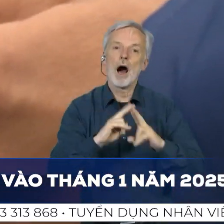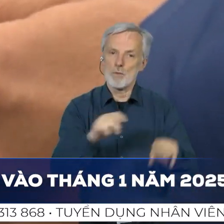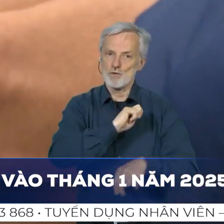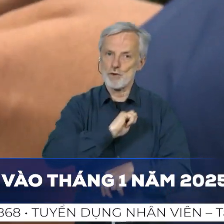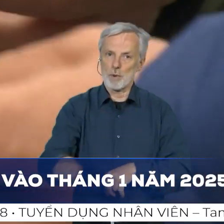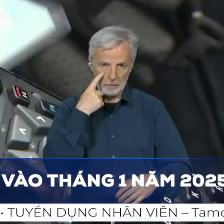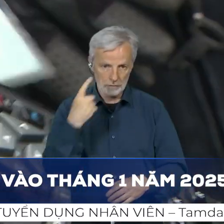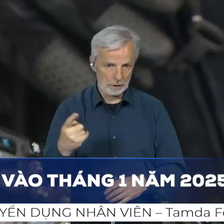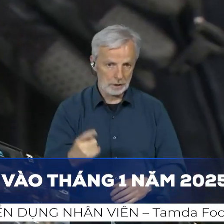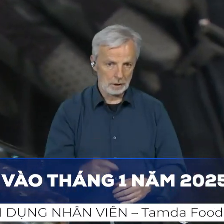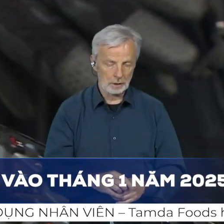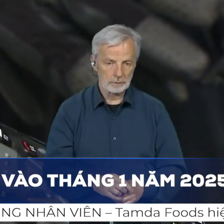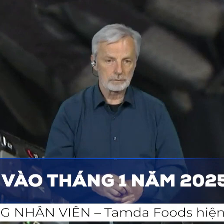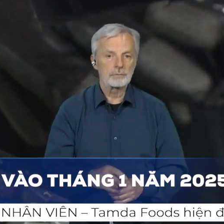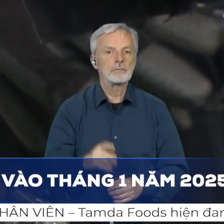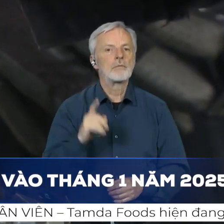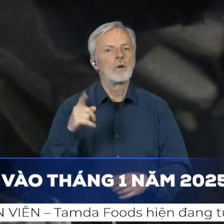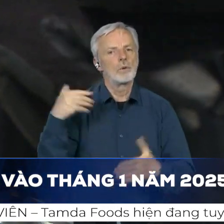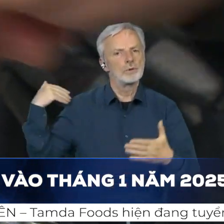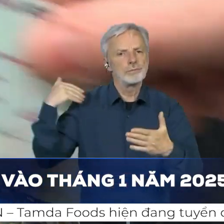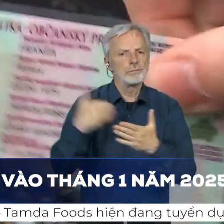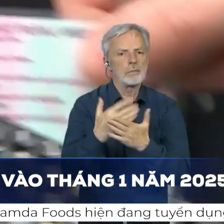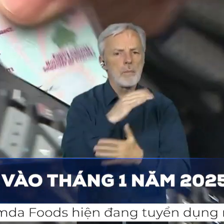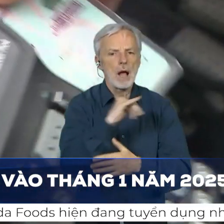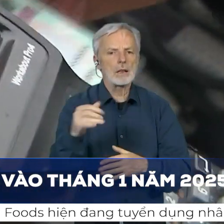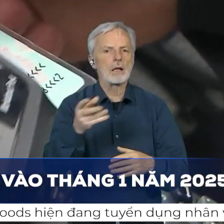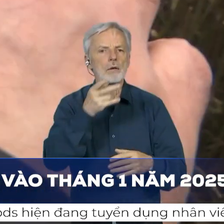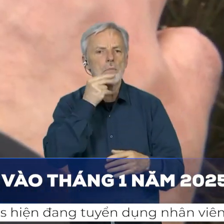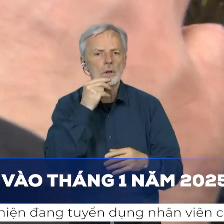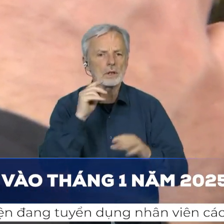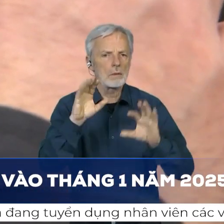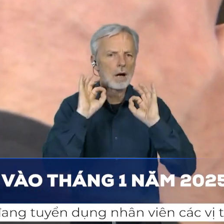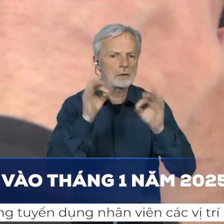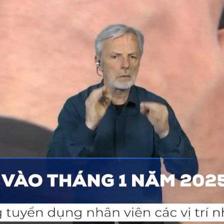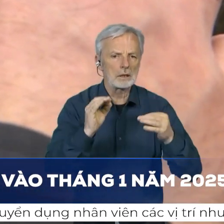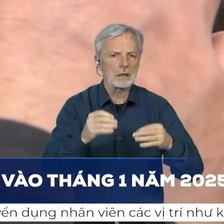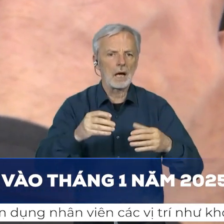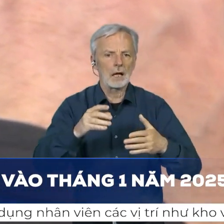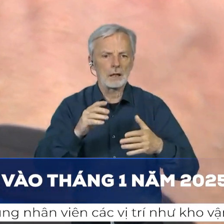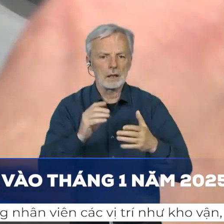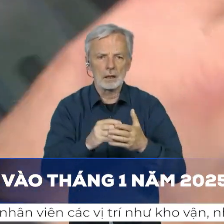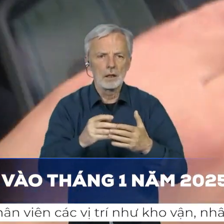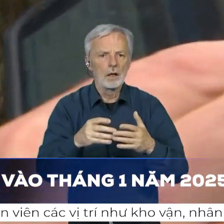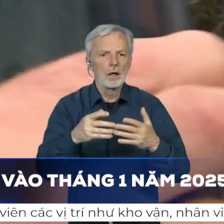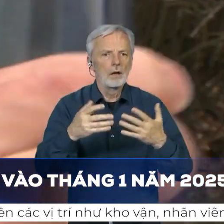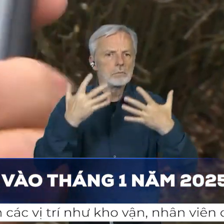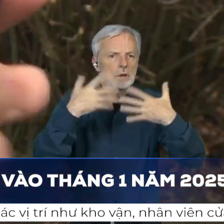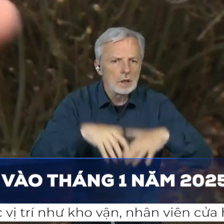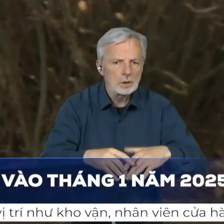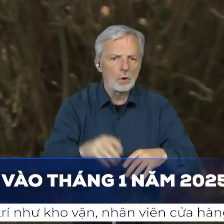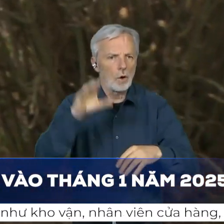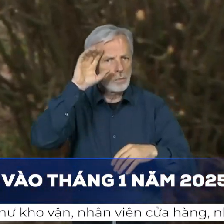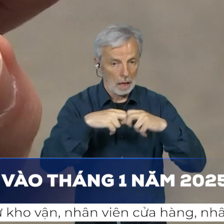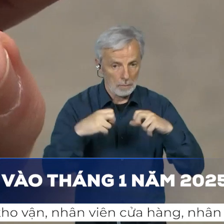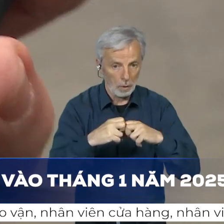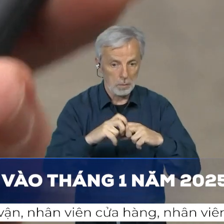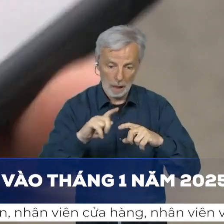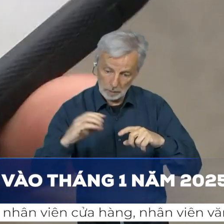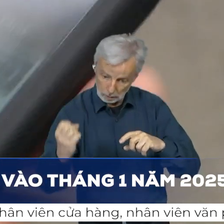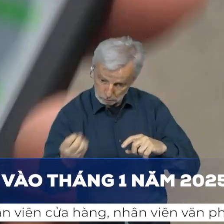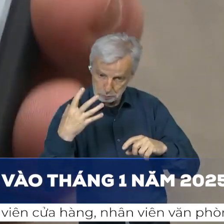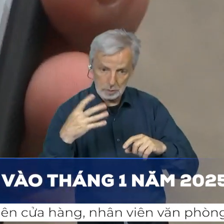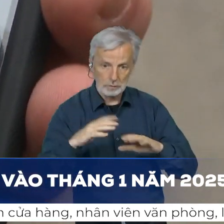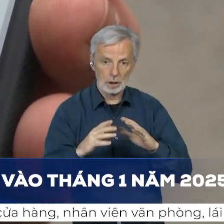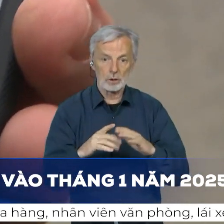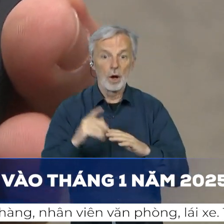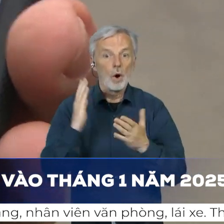Âu. Điều này có nghĩa là mọi người sẽ không còn phải mang theo thẻ đi khắp nơi nữa. ID kỹ thuật số lần đầu tiên sẽ được khu vực công áp dụng và các đơn vị